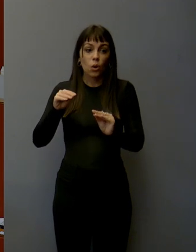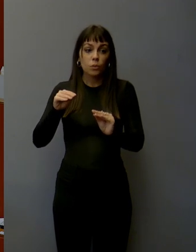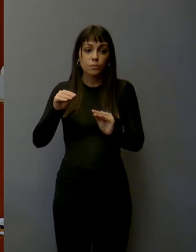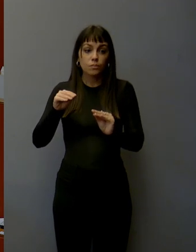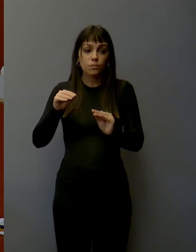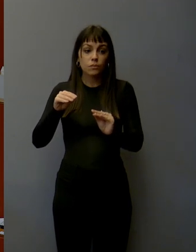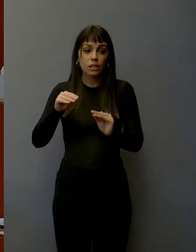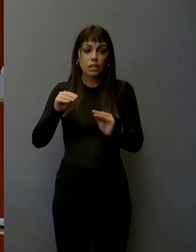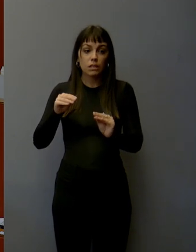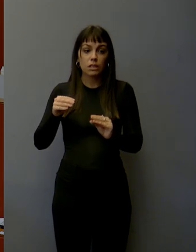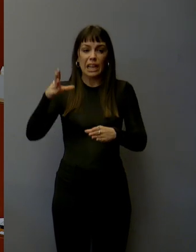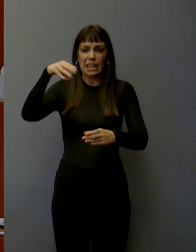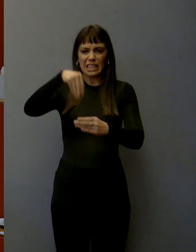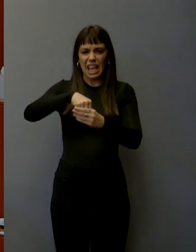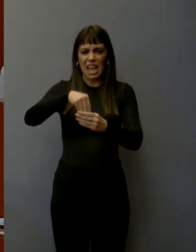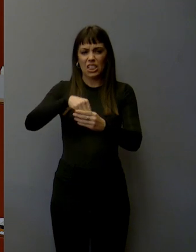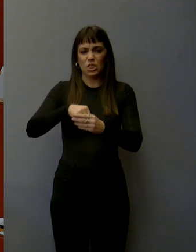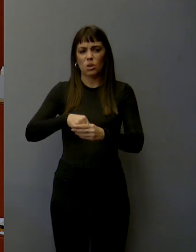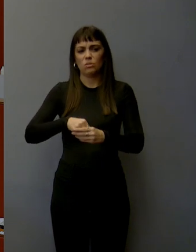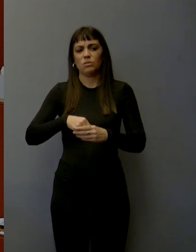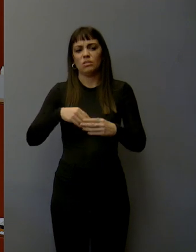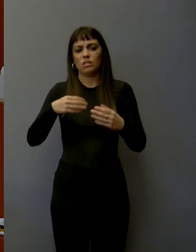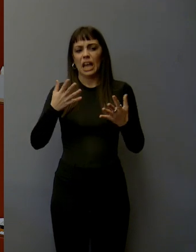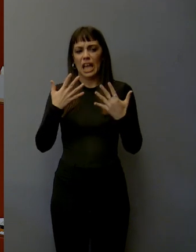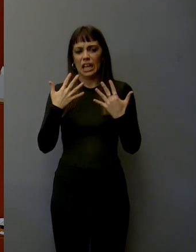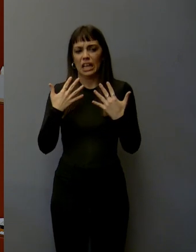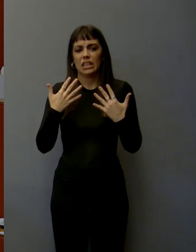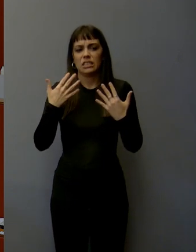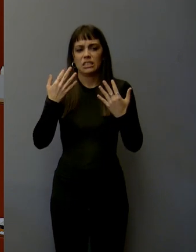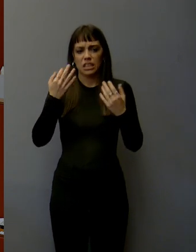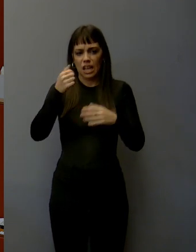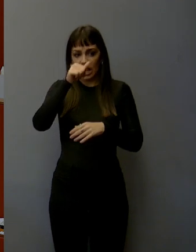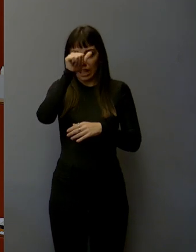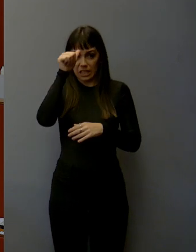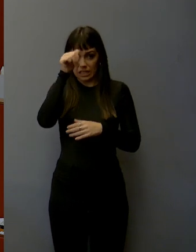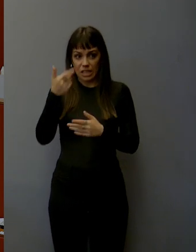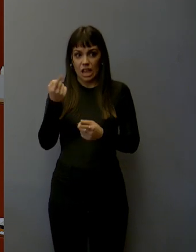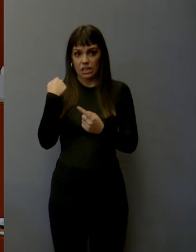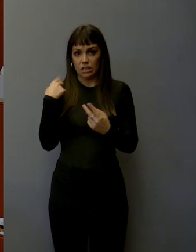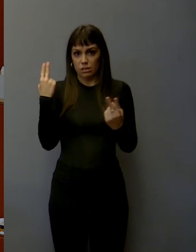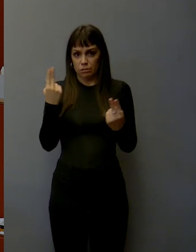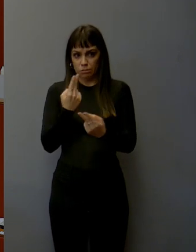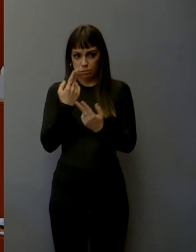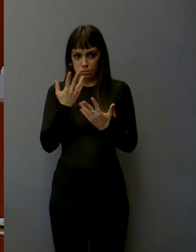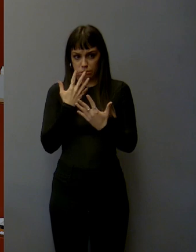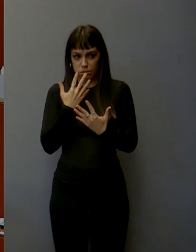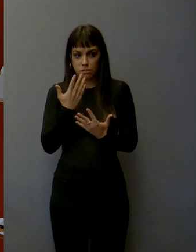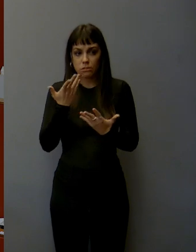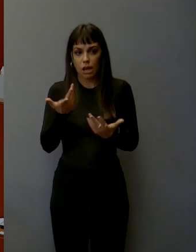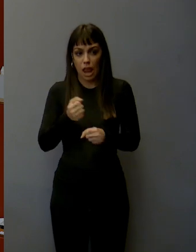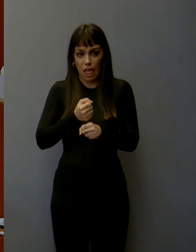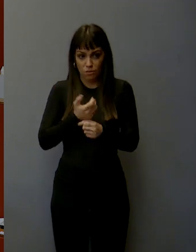quest'estate non si riusciva quindi sono stati fatti dei lavori Se riusciamo a ottenere altri non sarebbe male